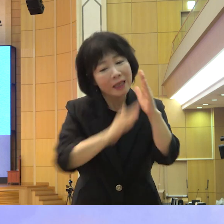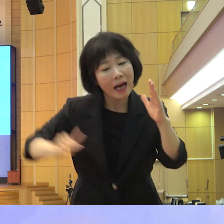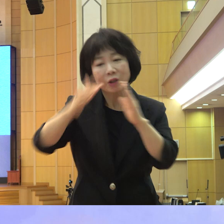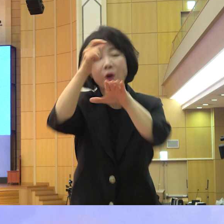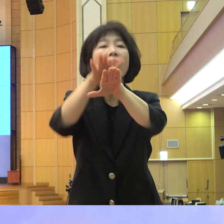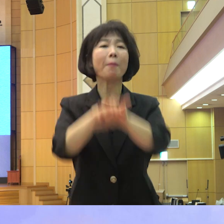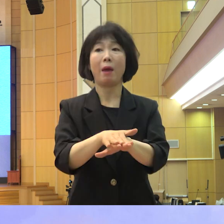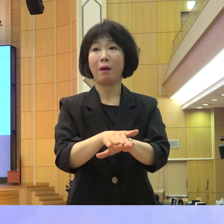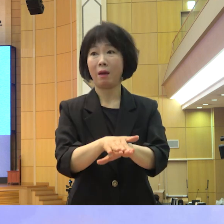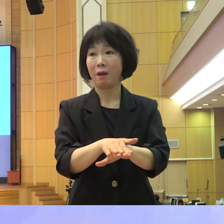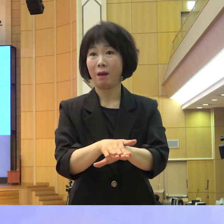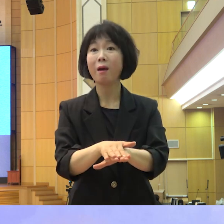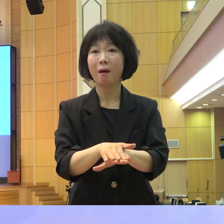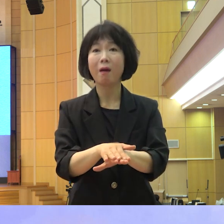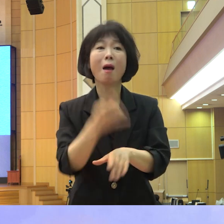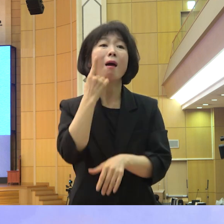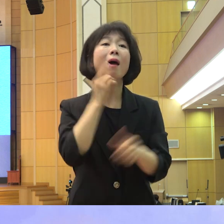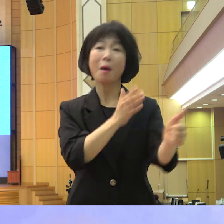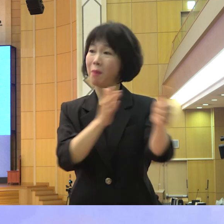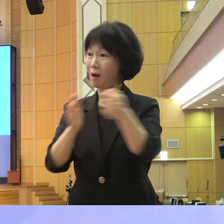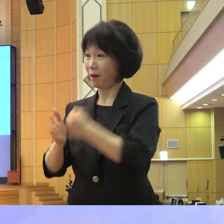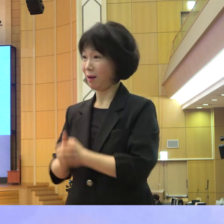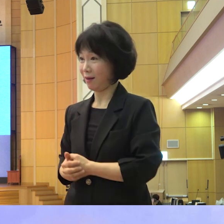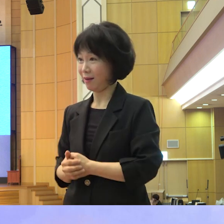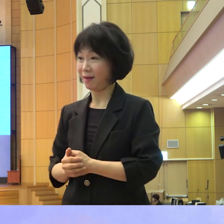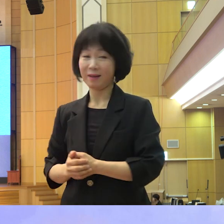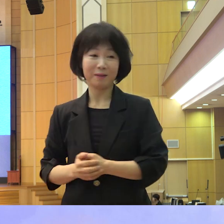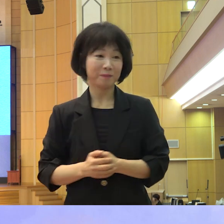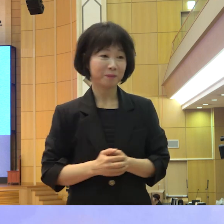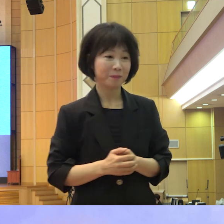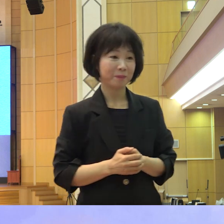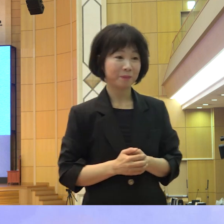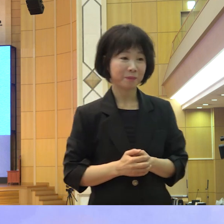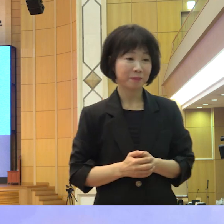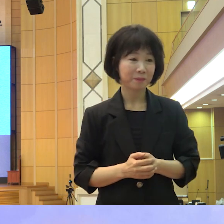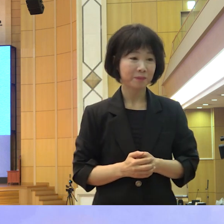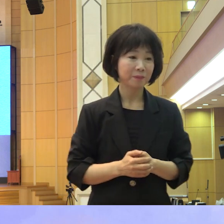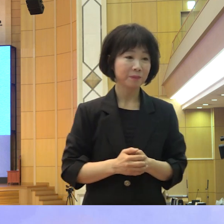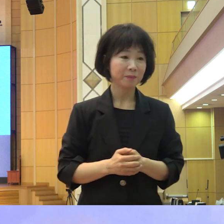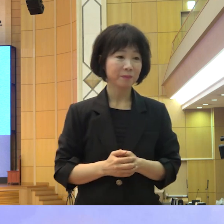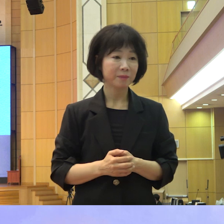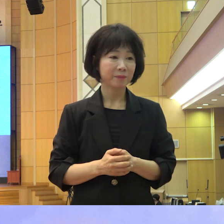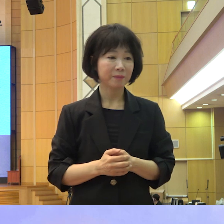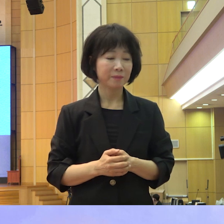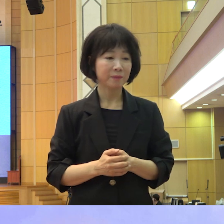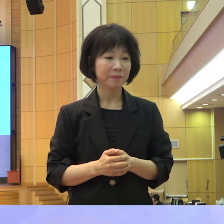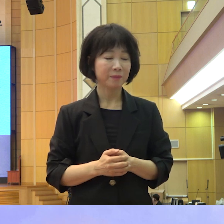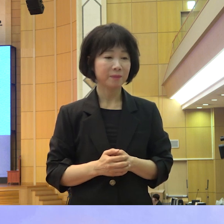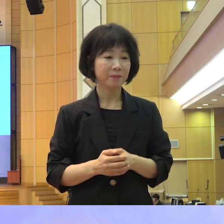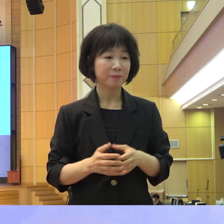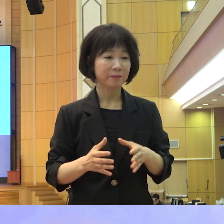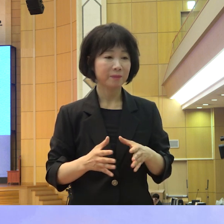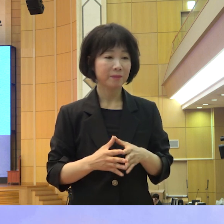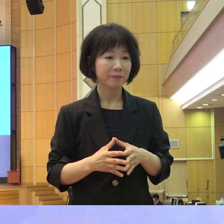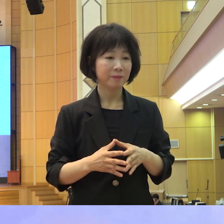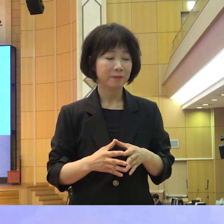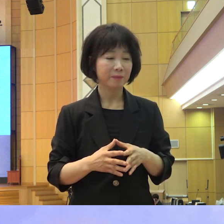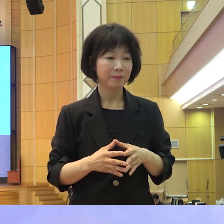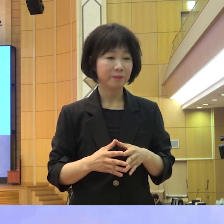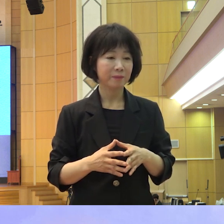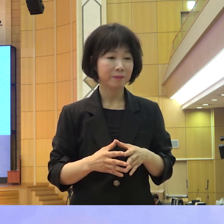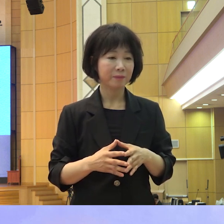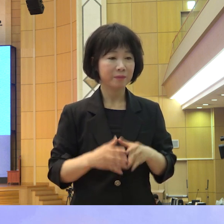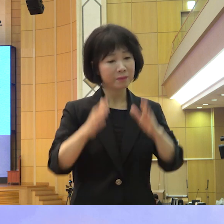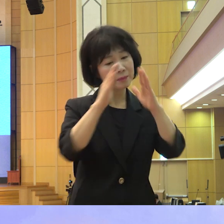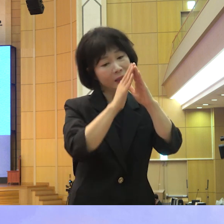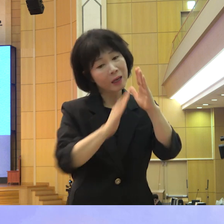보냅니까? 학교 며칠 보내요? 5일 보내죠. 네, 학원도 보내죠. 그런데